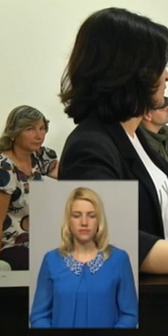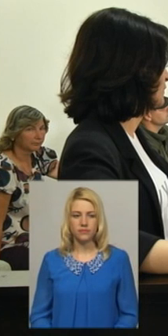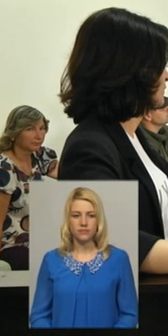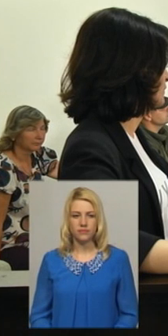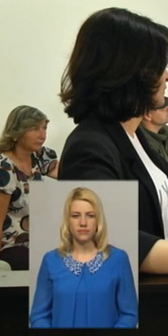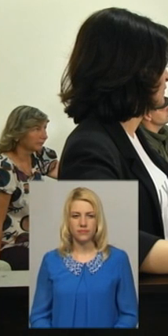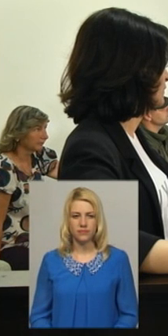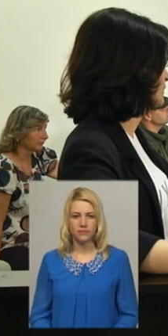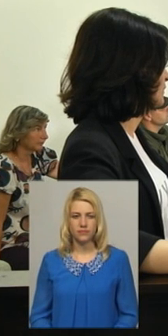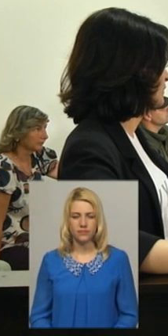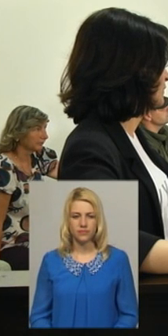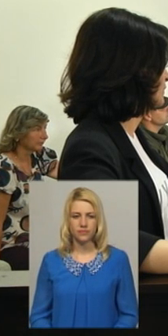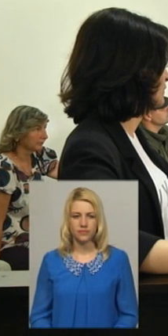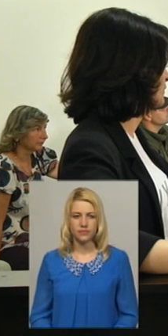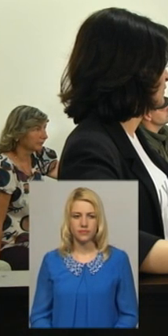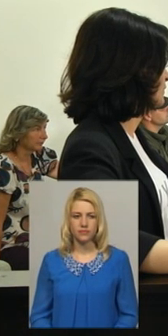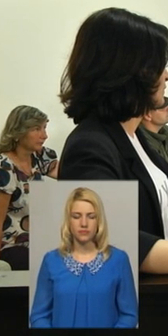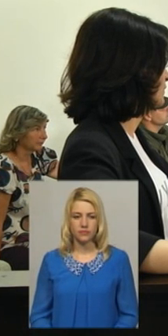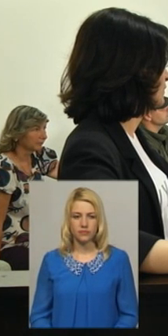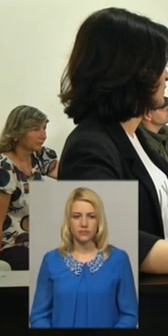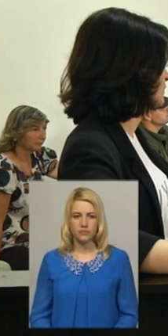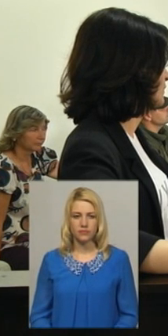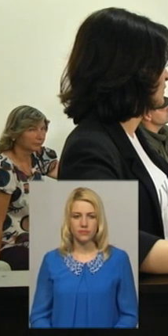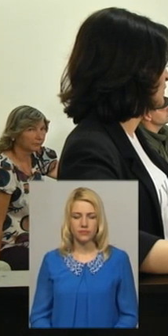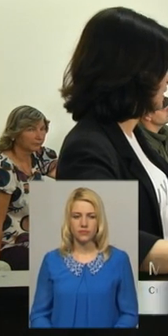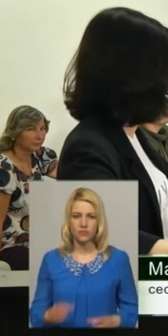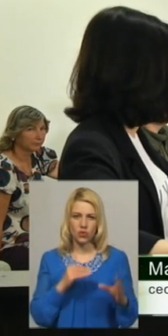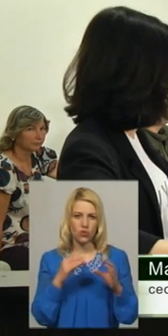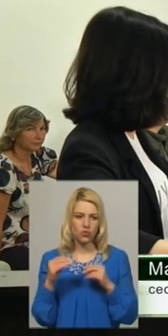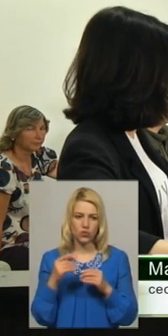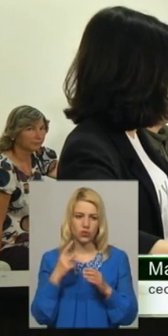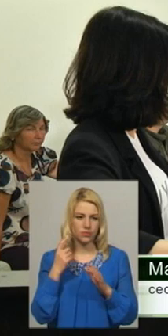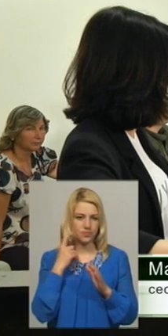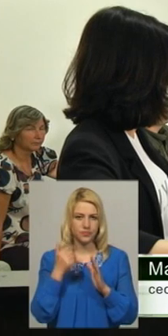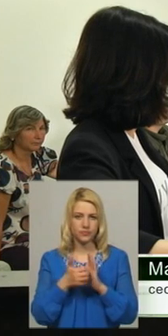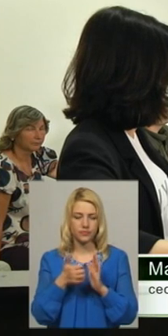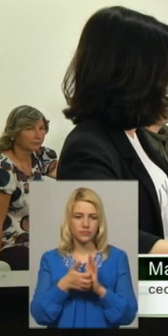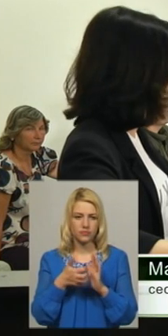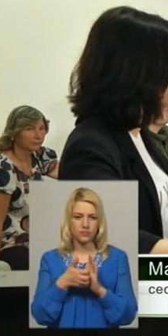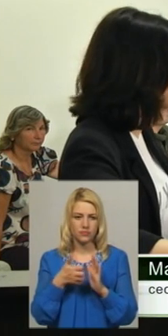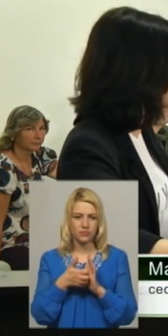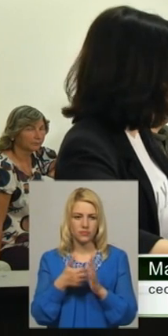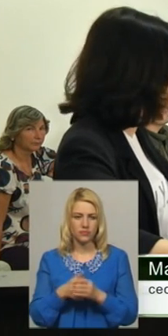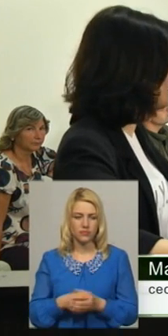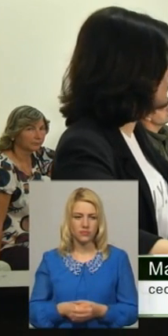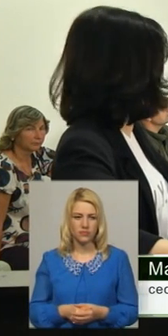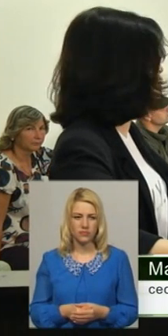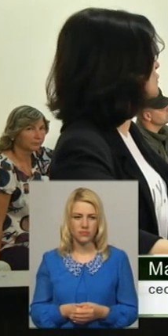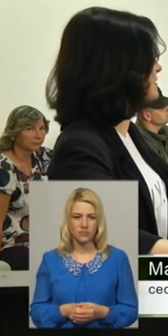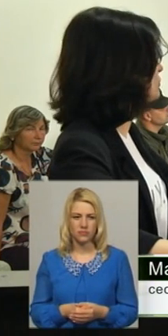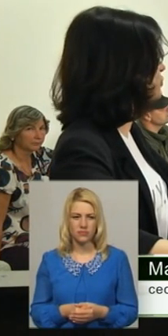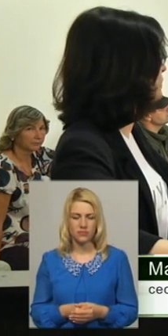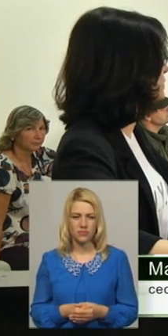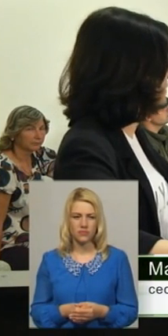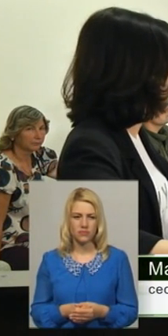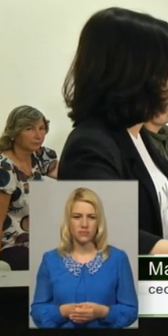шампанське? Я прошу відповісти все ж таки на запитання, яке я задав. Так, чи бачили ви, що Олександр Малий... Він надавав осім, в тому